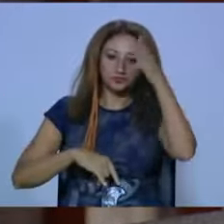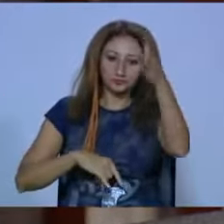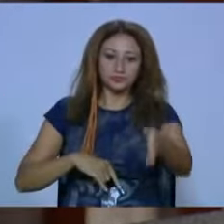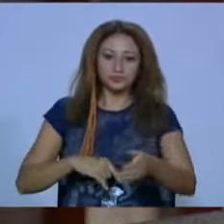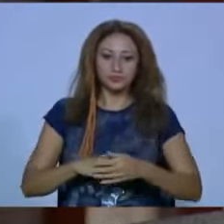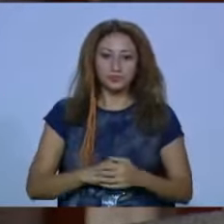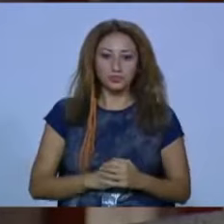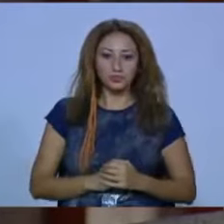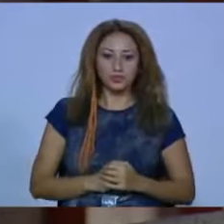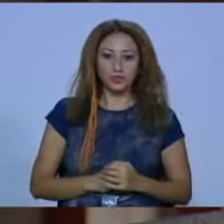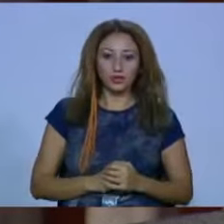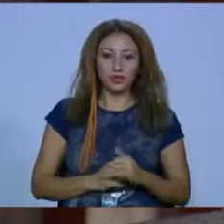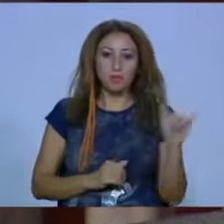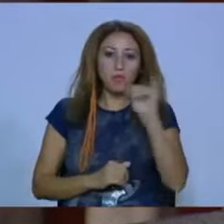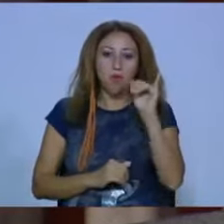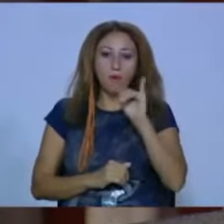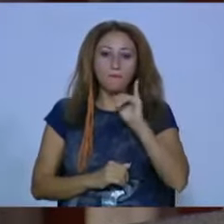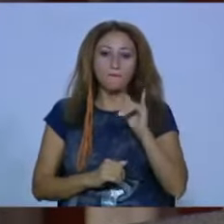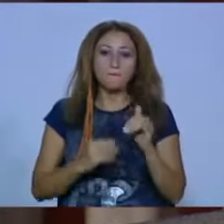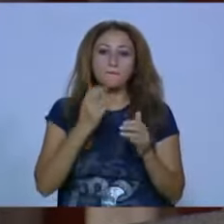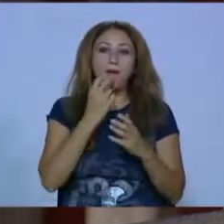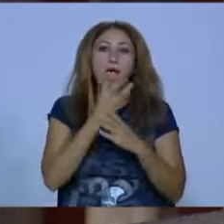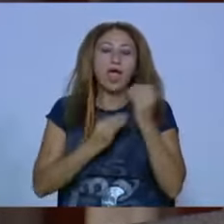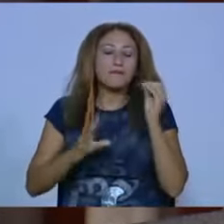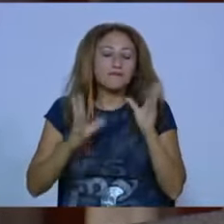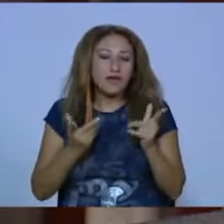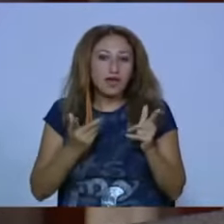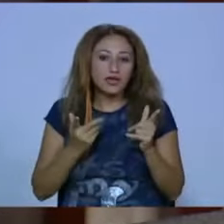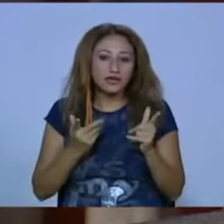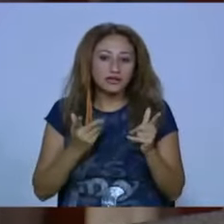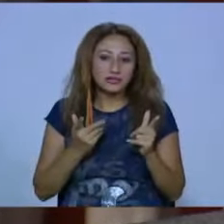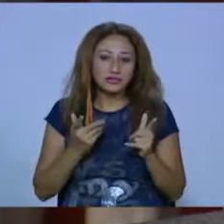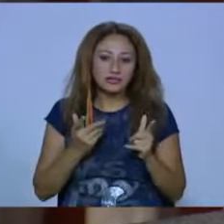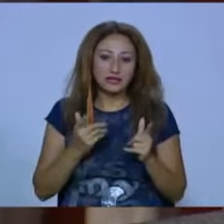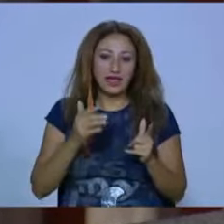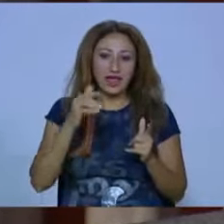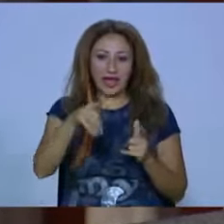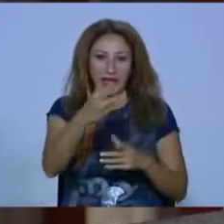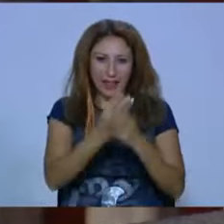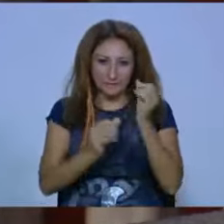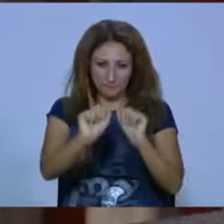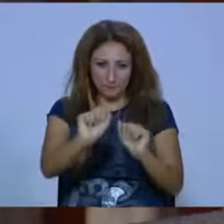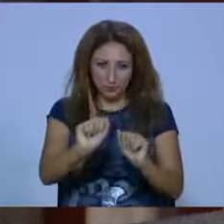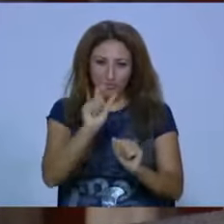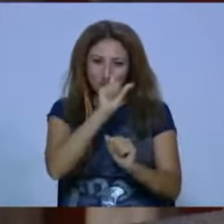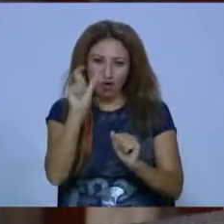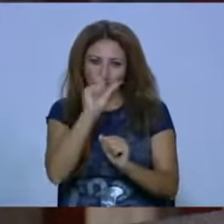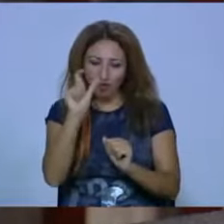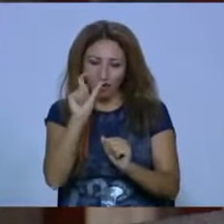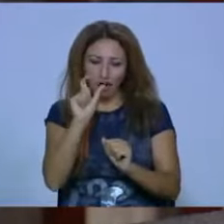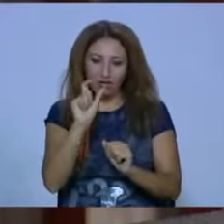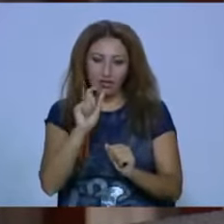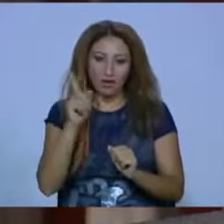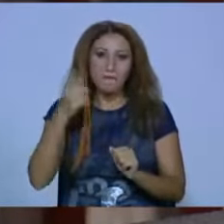كان جاي كان اهم حاجه عايز يشوفها كان ابني خالد، كان ابن خالد كان لسه مولود بقالوش كام شهر، فكان